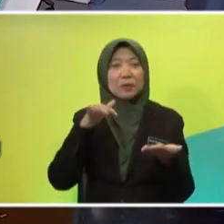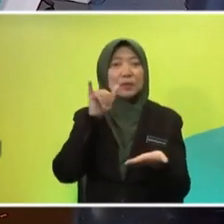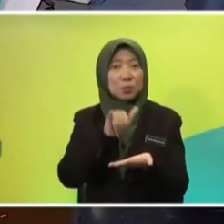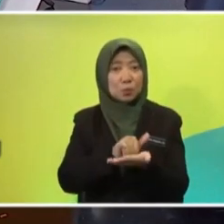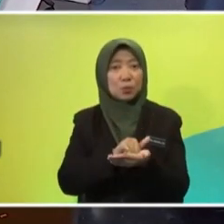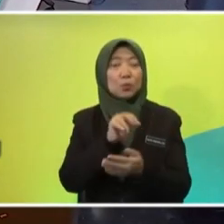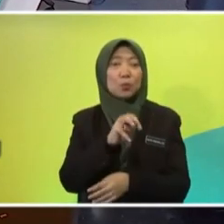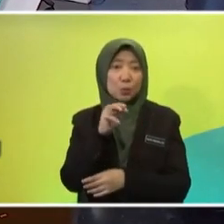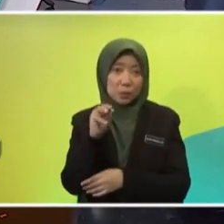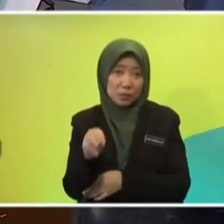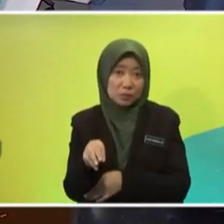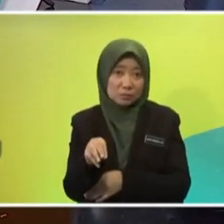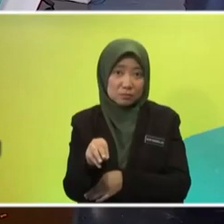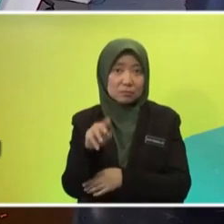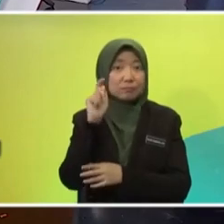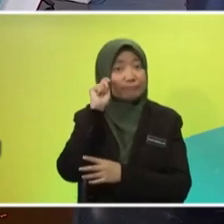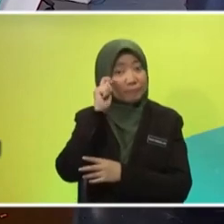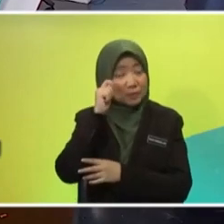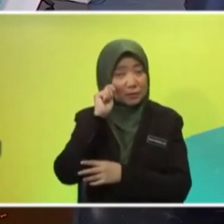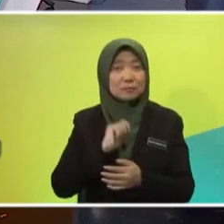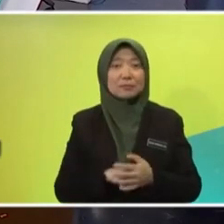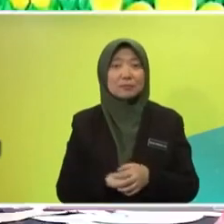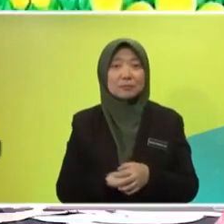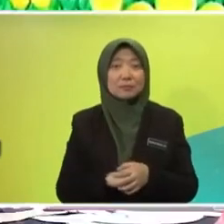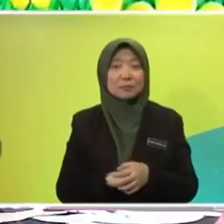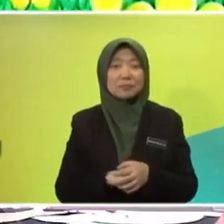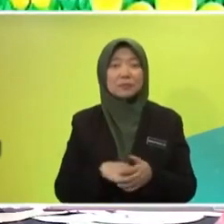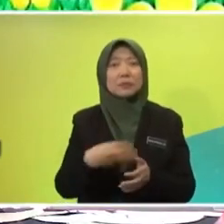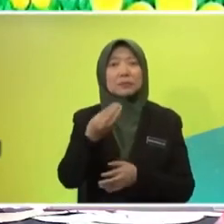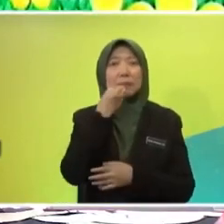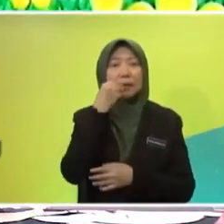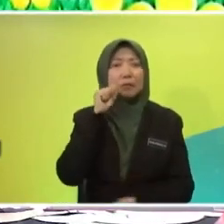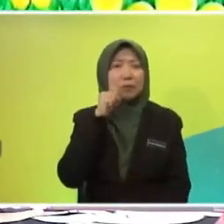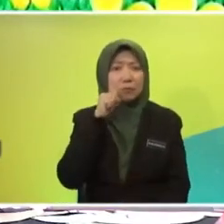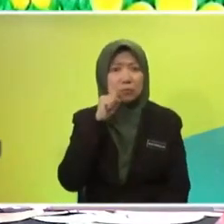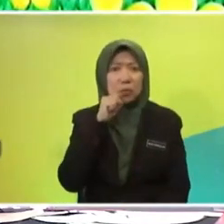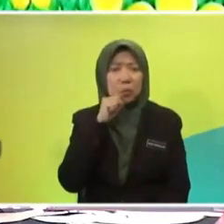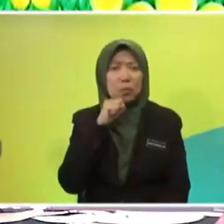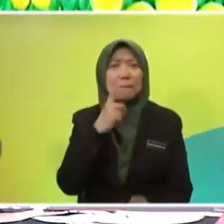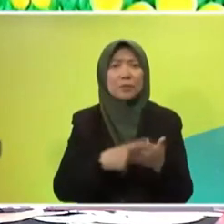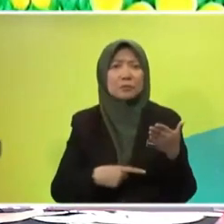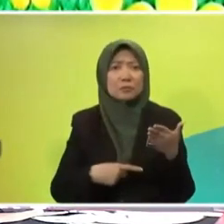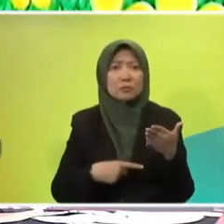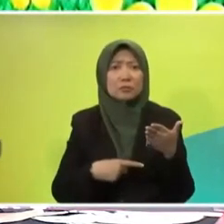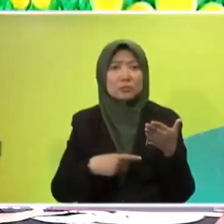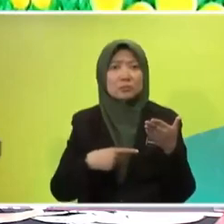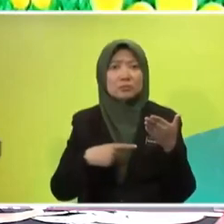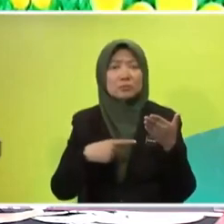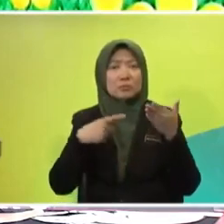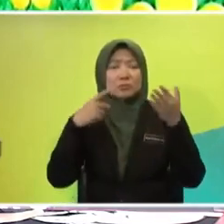Kak Rina teka. Saya tengok kan cikgu, cluenya makan lobak. Binatang yang suka makan lobak adalah